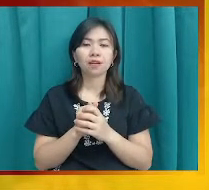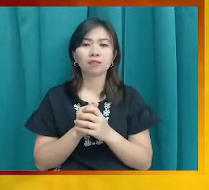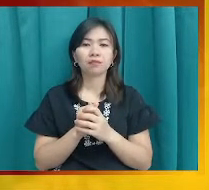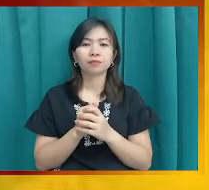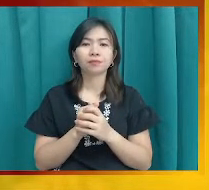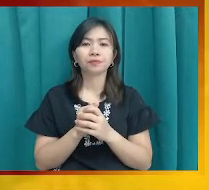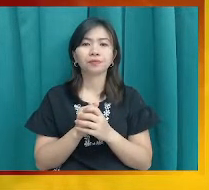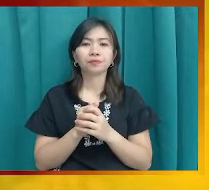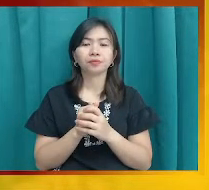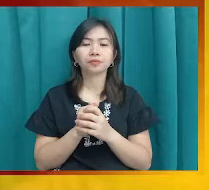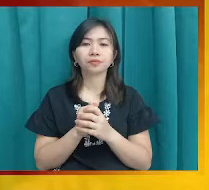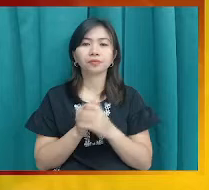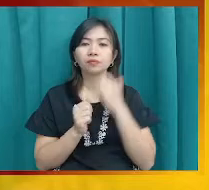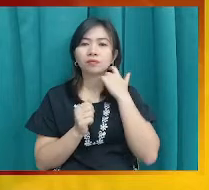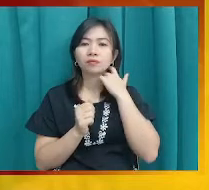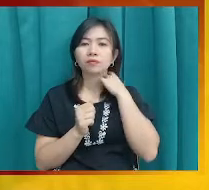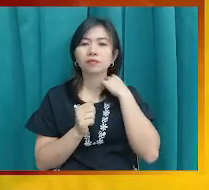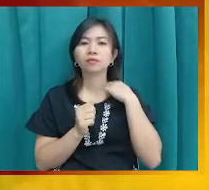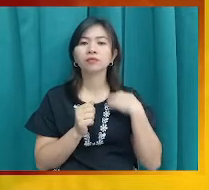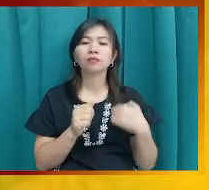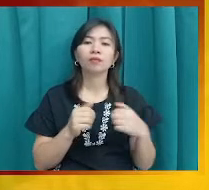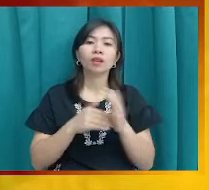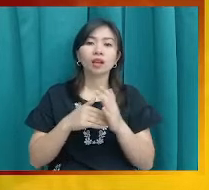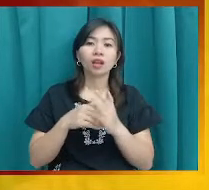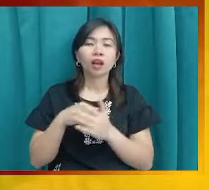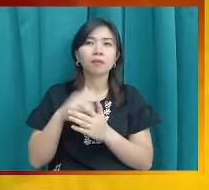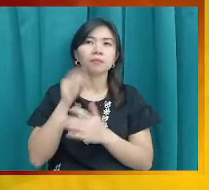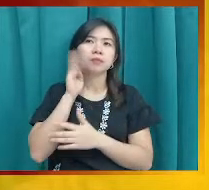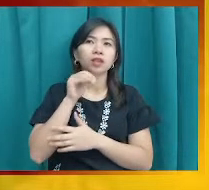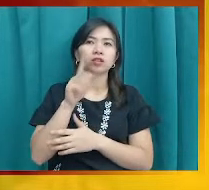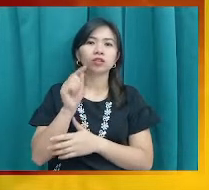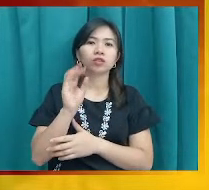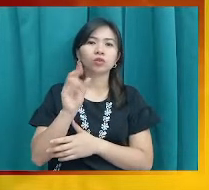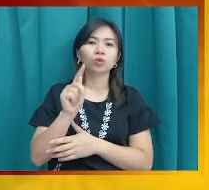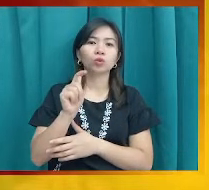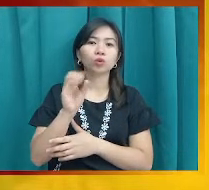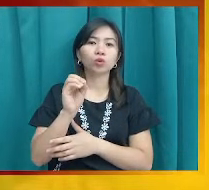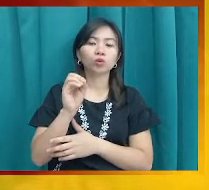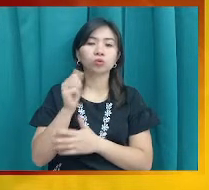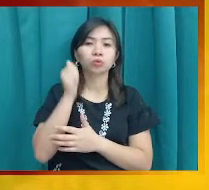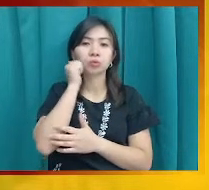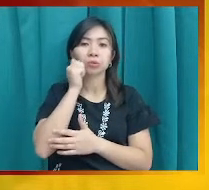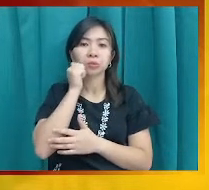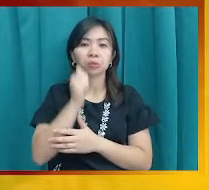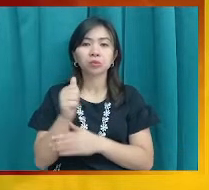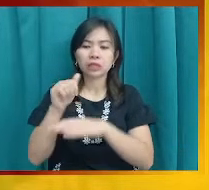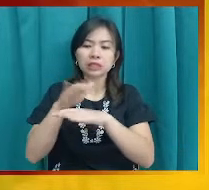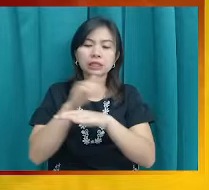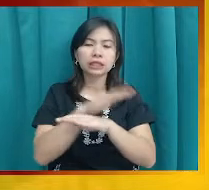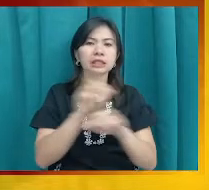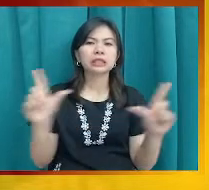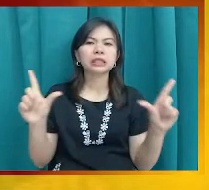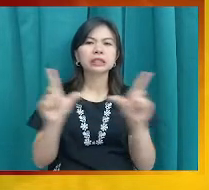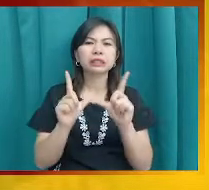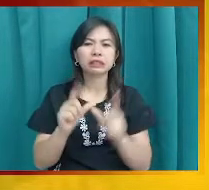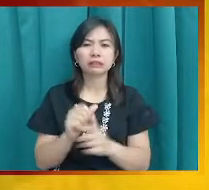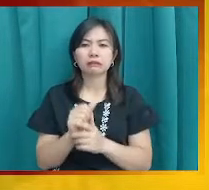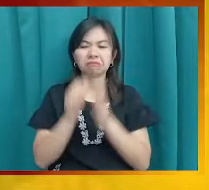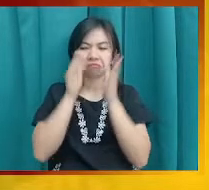Yeah. Na talagang pag nagpapasa si Sir Toto ng, si Kuya Toto ng link, talagang di pinapansin eh, no? De, kasi alam